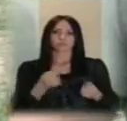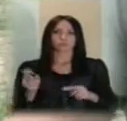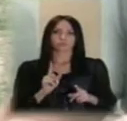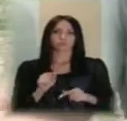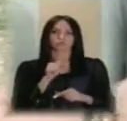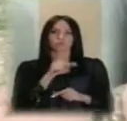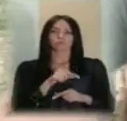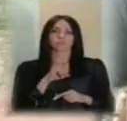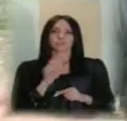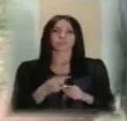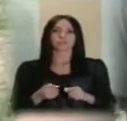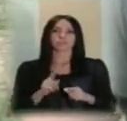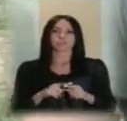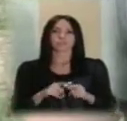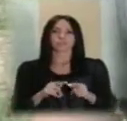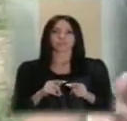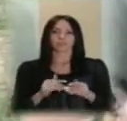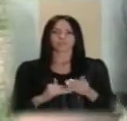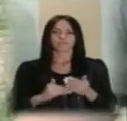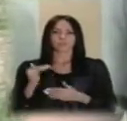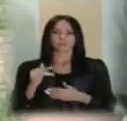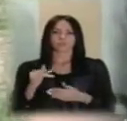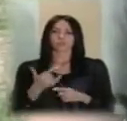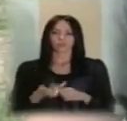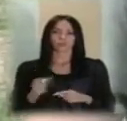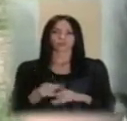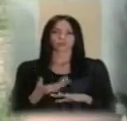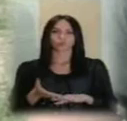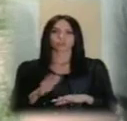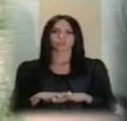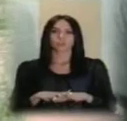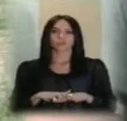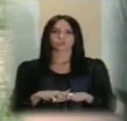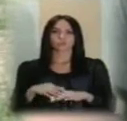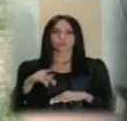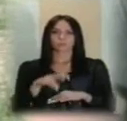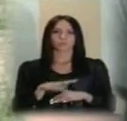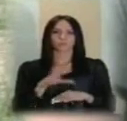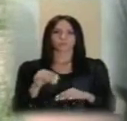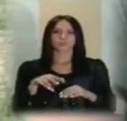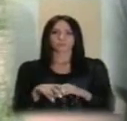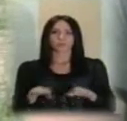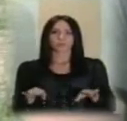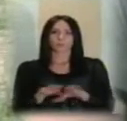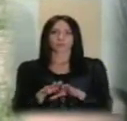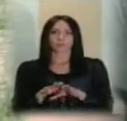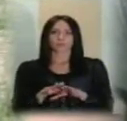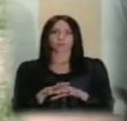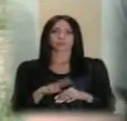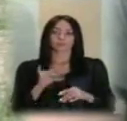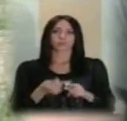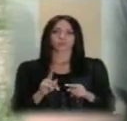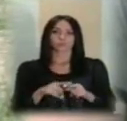на такій стратегічній висоті там, і дуже тяжко до нього підходили всі перекриття. Ну, наша бригада